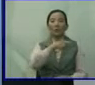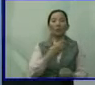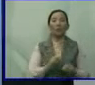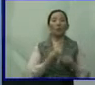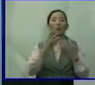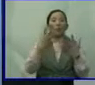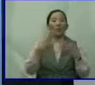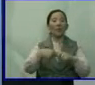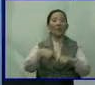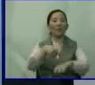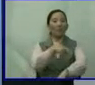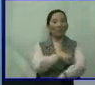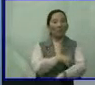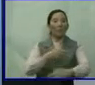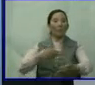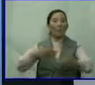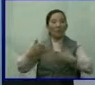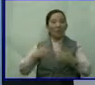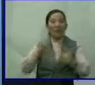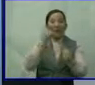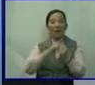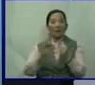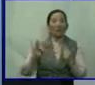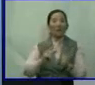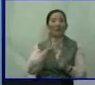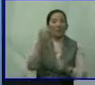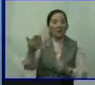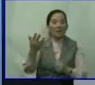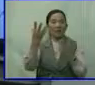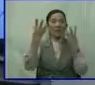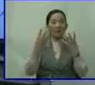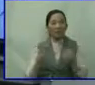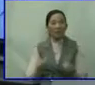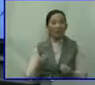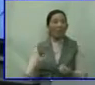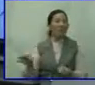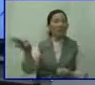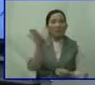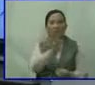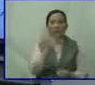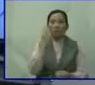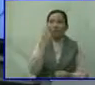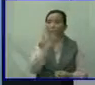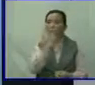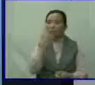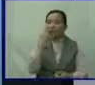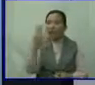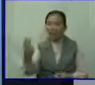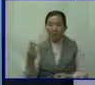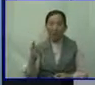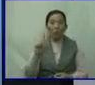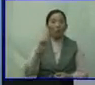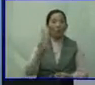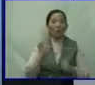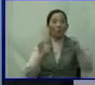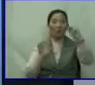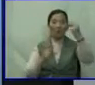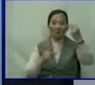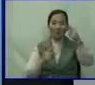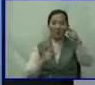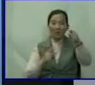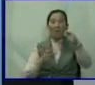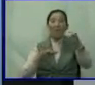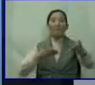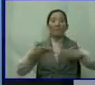прошли туристы каждый из этих дней. Сразу наглядно видно, что в четверг они